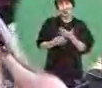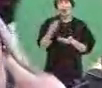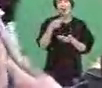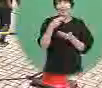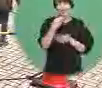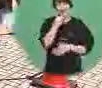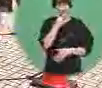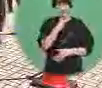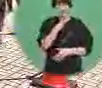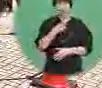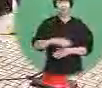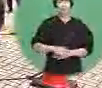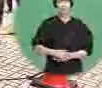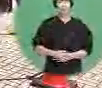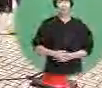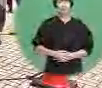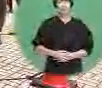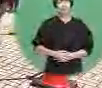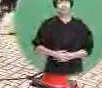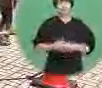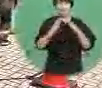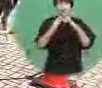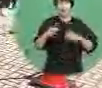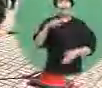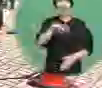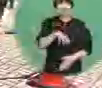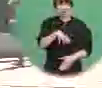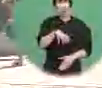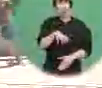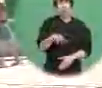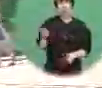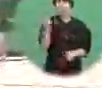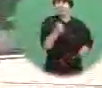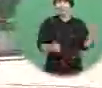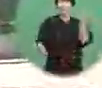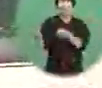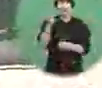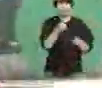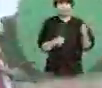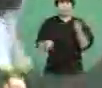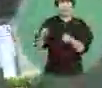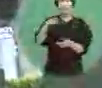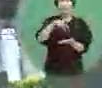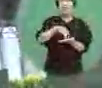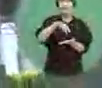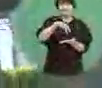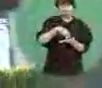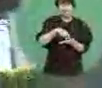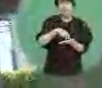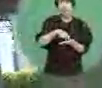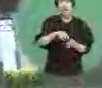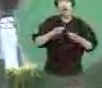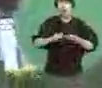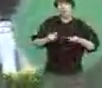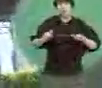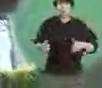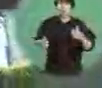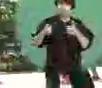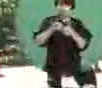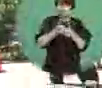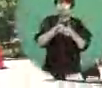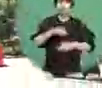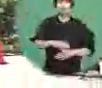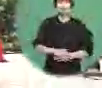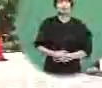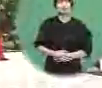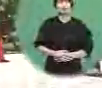て食べる会場では2本のロープで飛ぶ縄跳びダブルダッチに挑戦する子供たちも